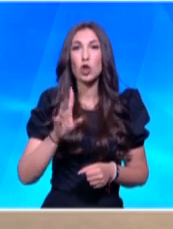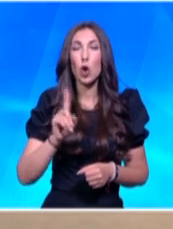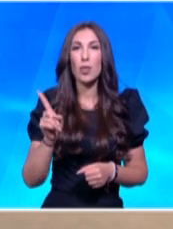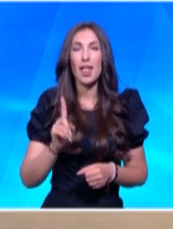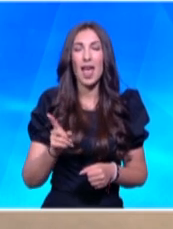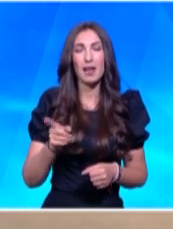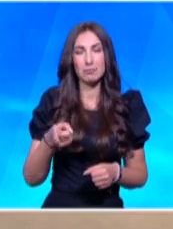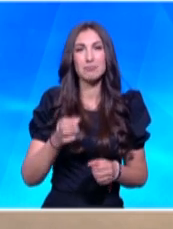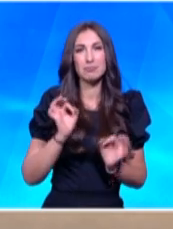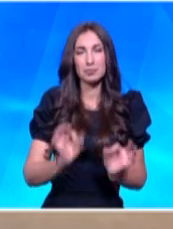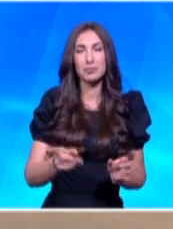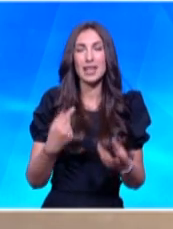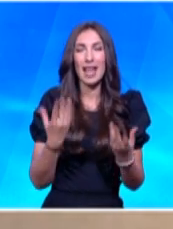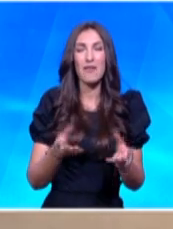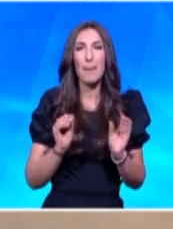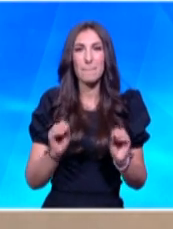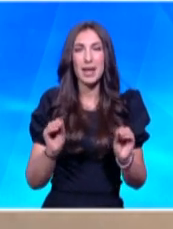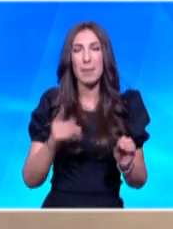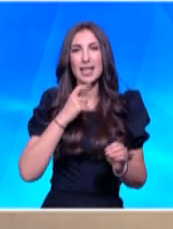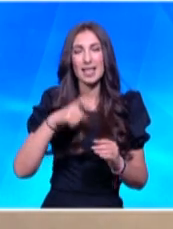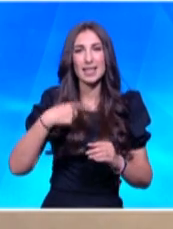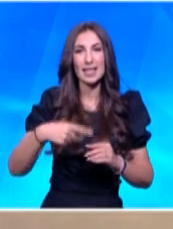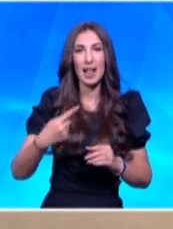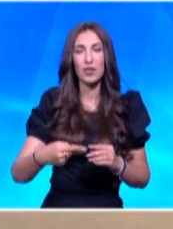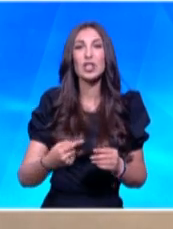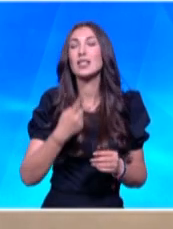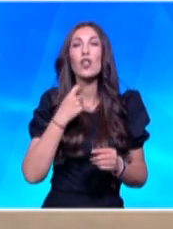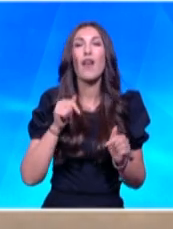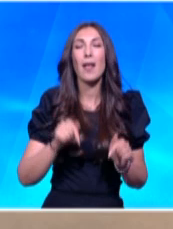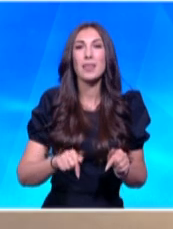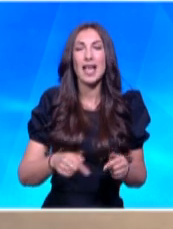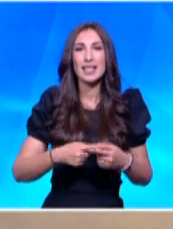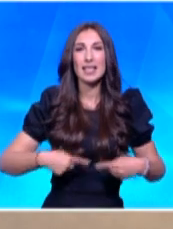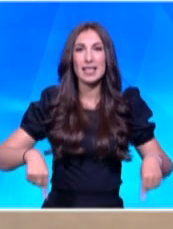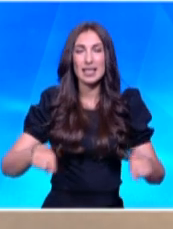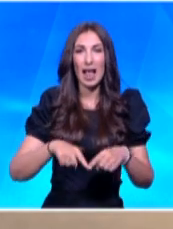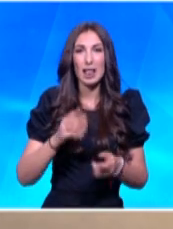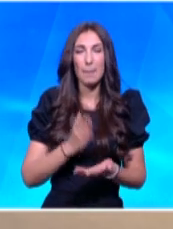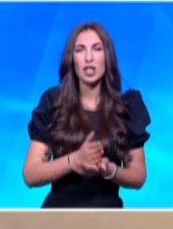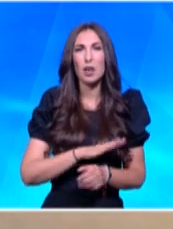неминуемо ще послужи за пример за следващите. Затова и днес залата беше